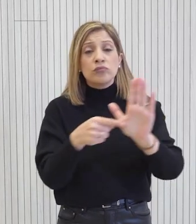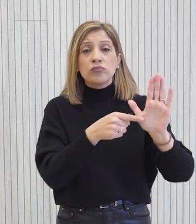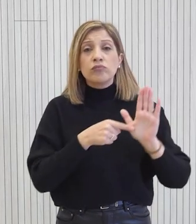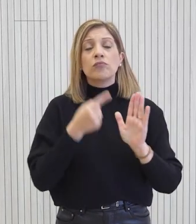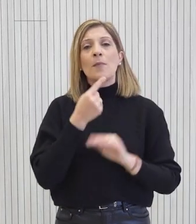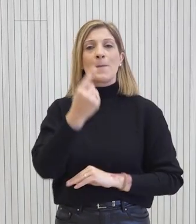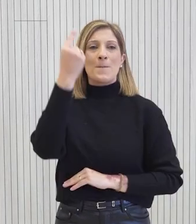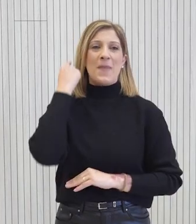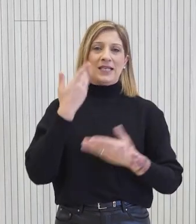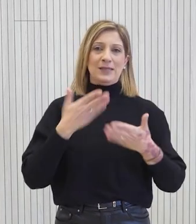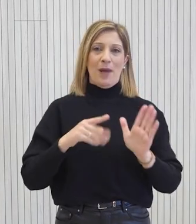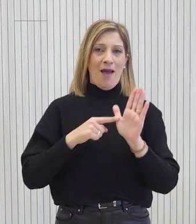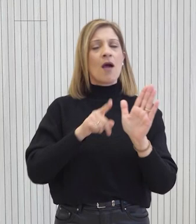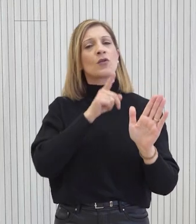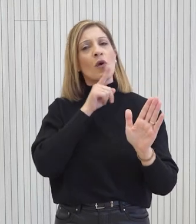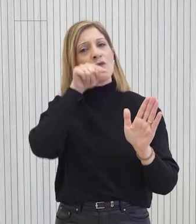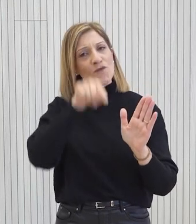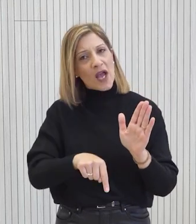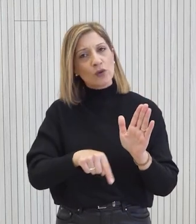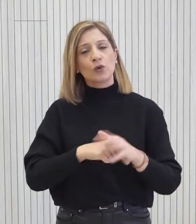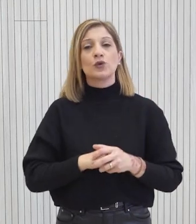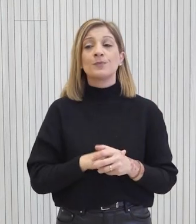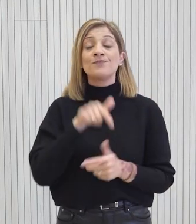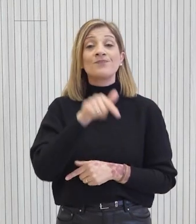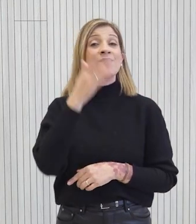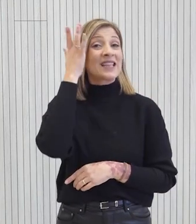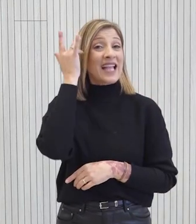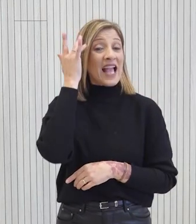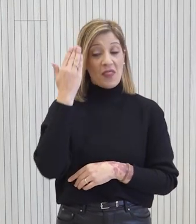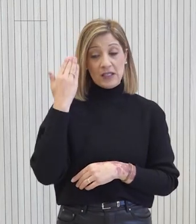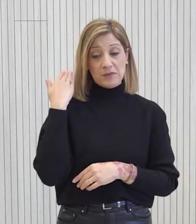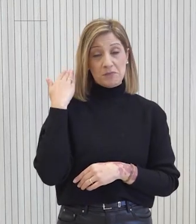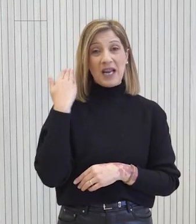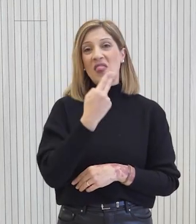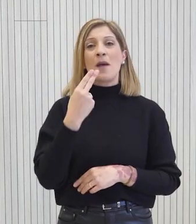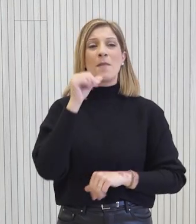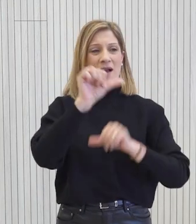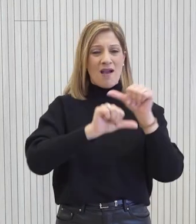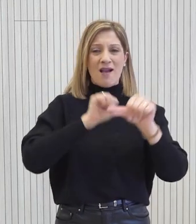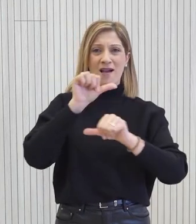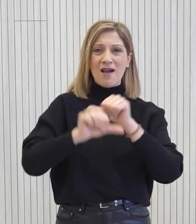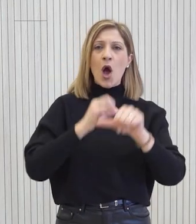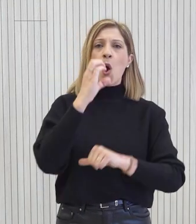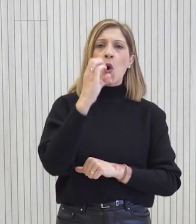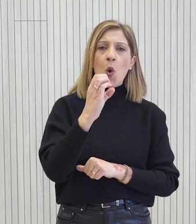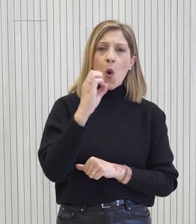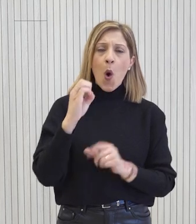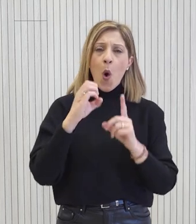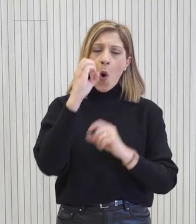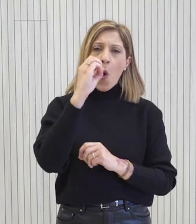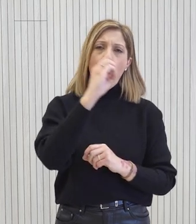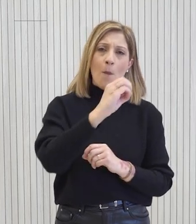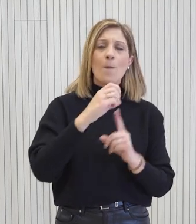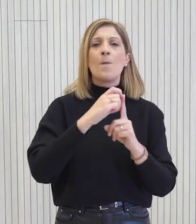περιθώριο της περσινής Συνόδου COP27. Η έκθεση που δημοσιεύτηκε πριν από τις κλιματικές διαπραγματεύσεις COP28 αναφέρει